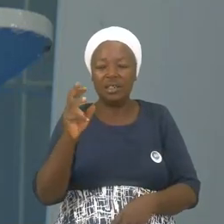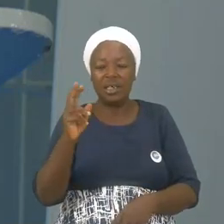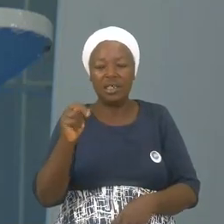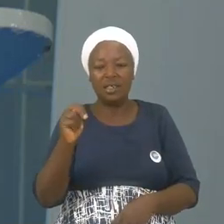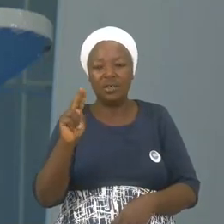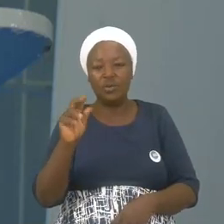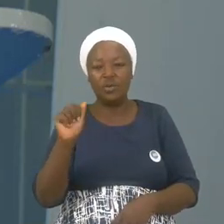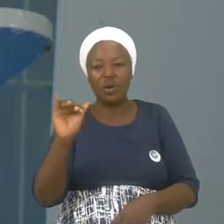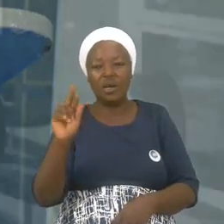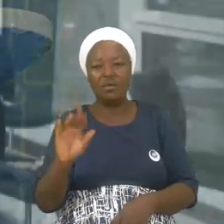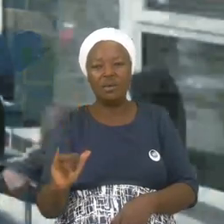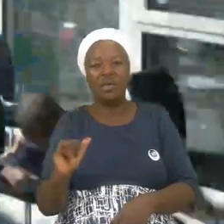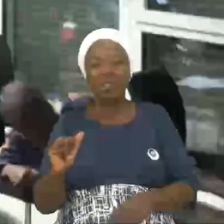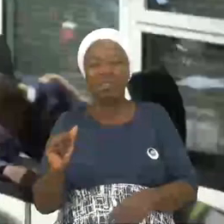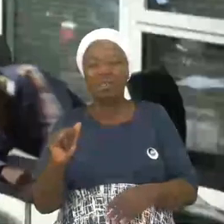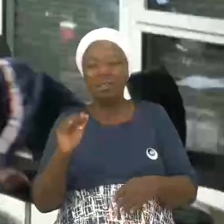Le 8